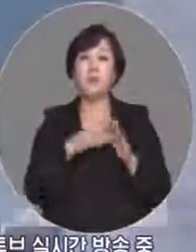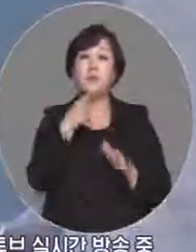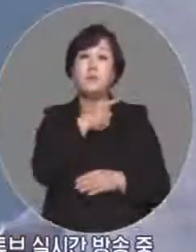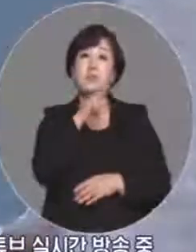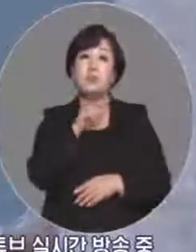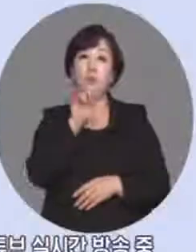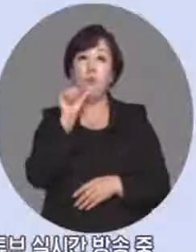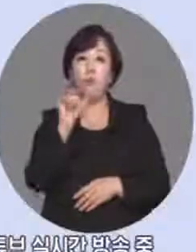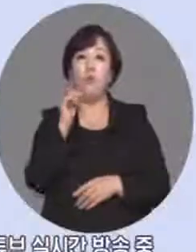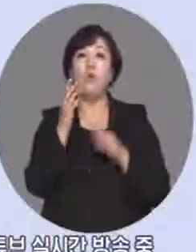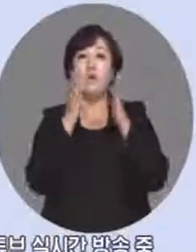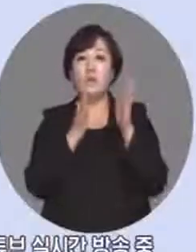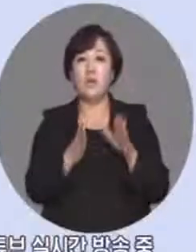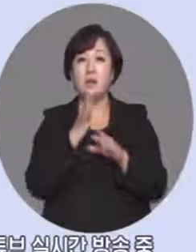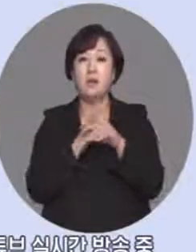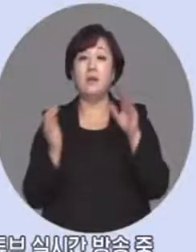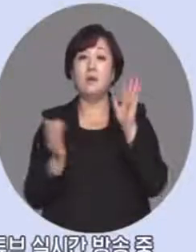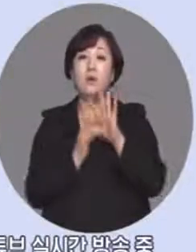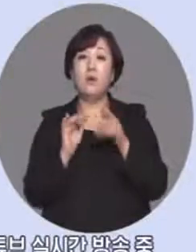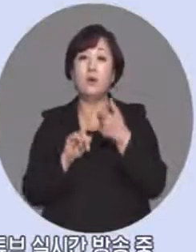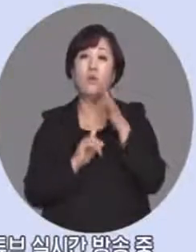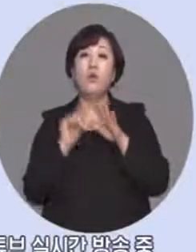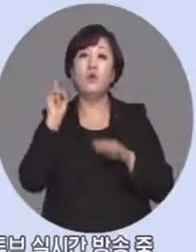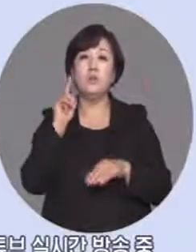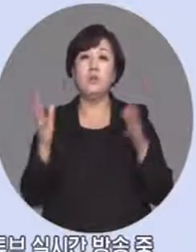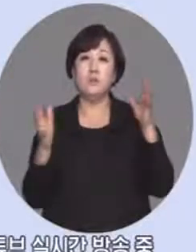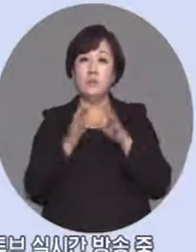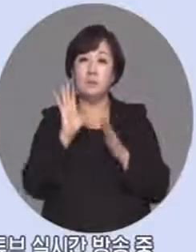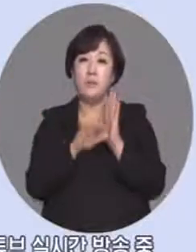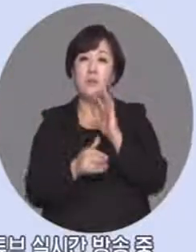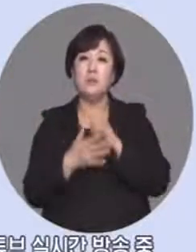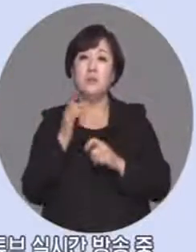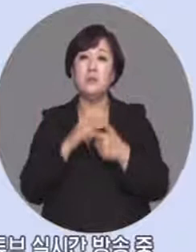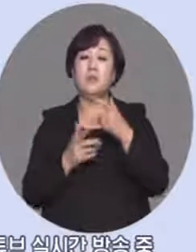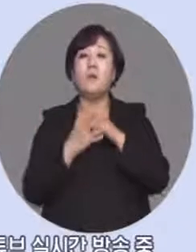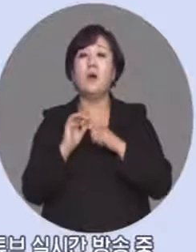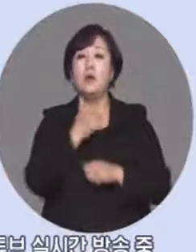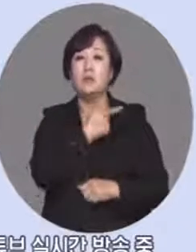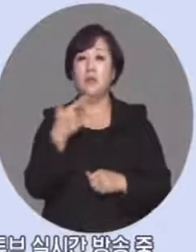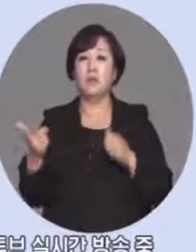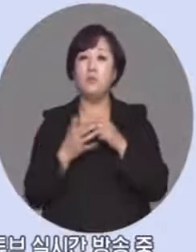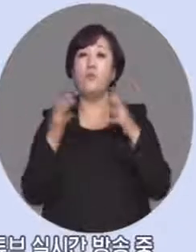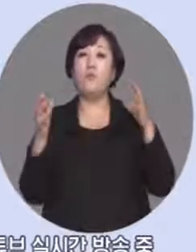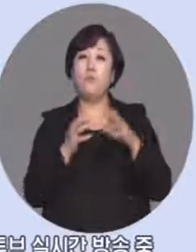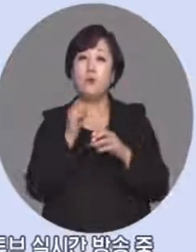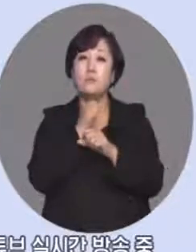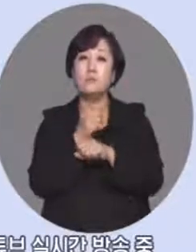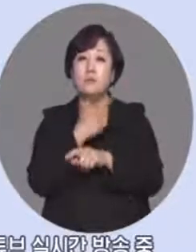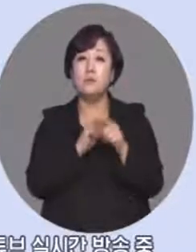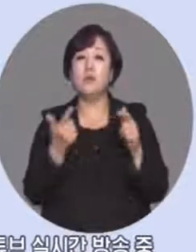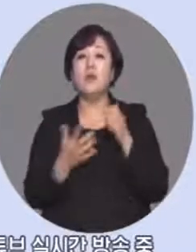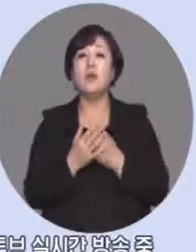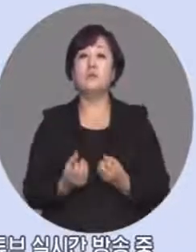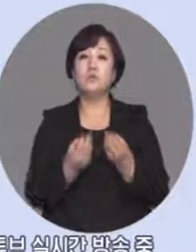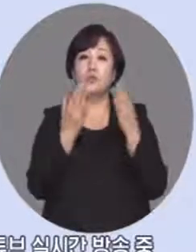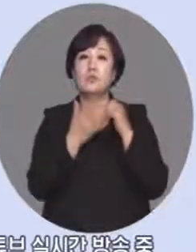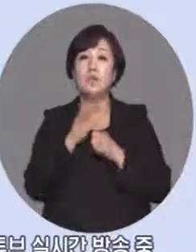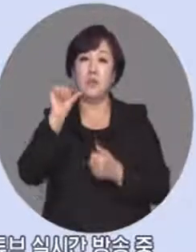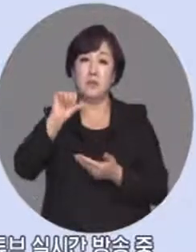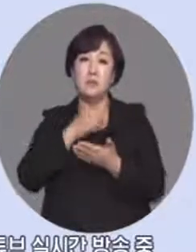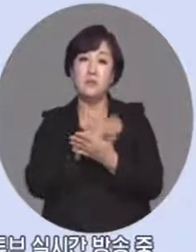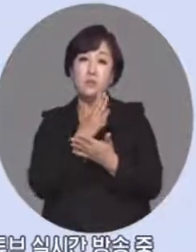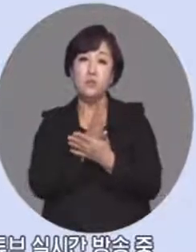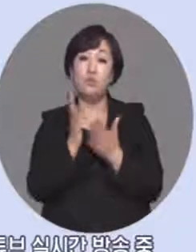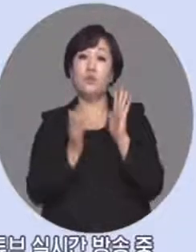1.5단계로 올리기로 했습니다. 이에 따라 내일부터 집회 시위와 대규모 콘서트, 그리고 지역 축제 등 다섯 종류의 대규모